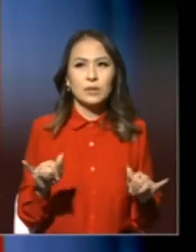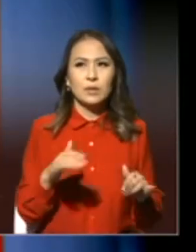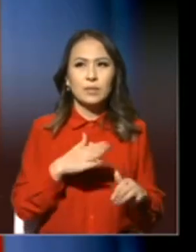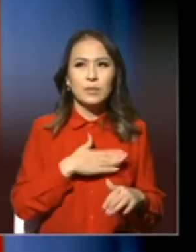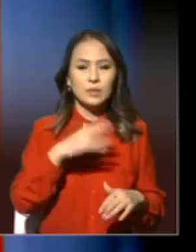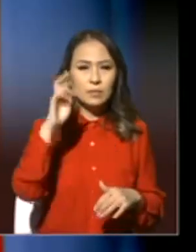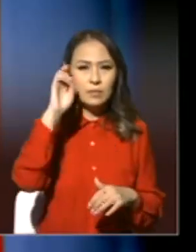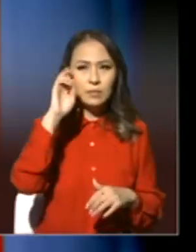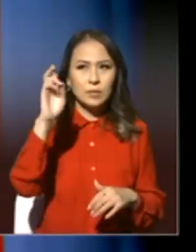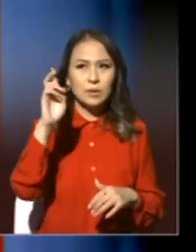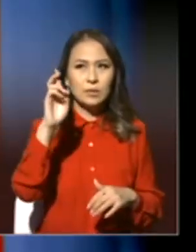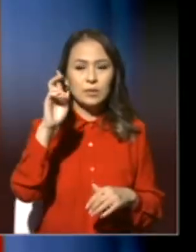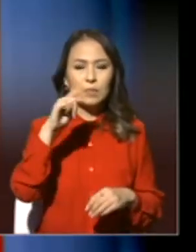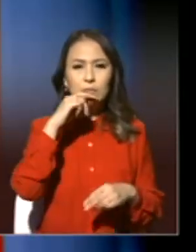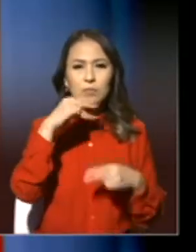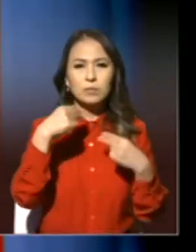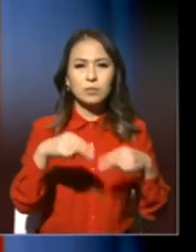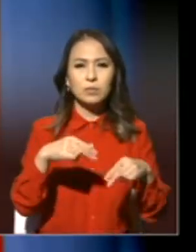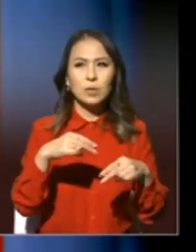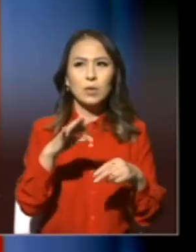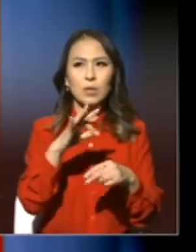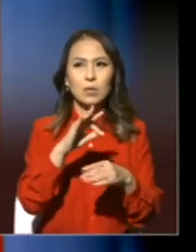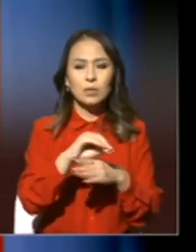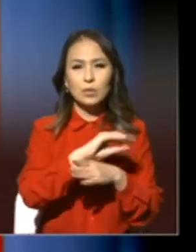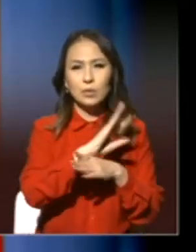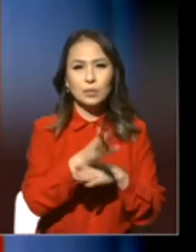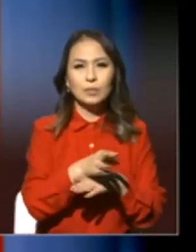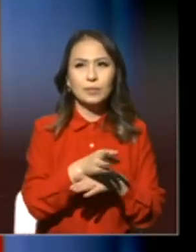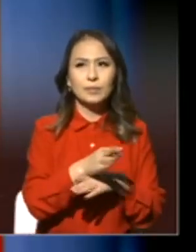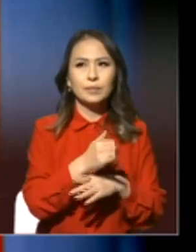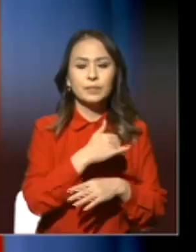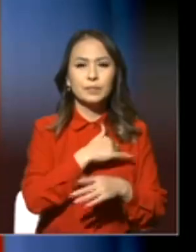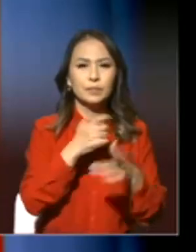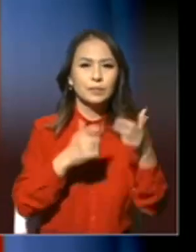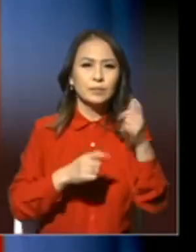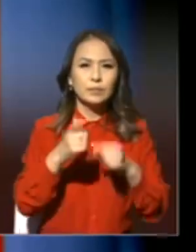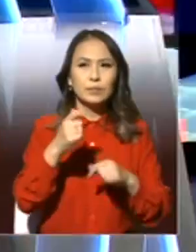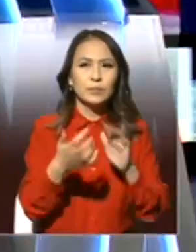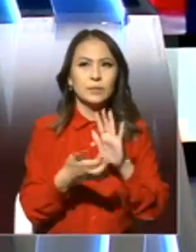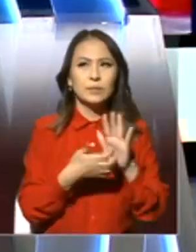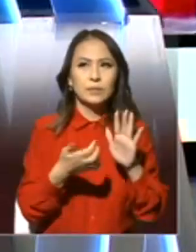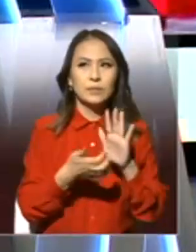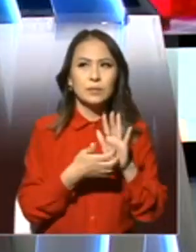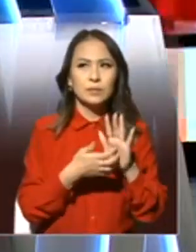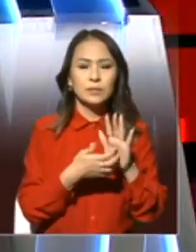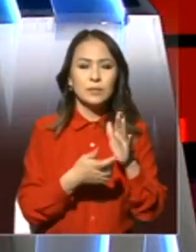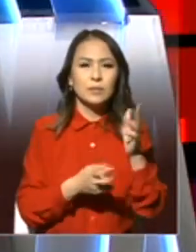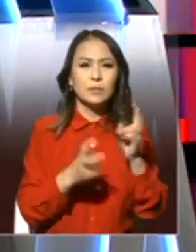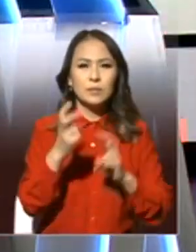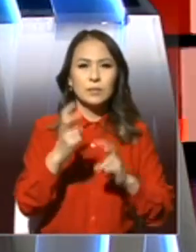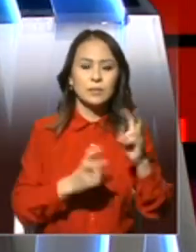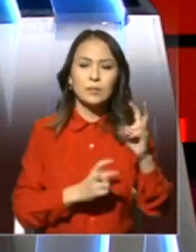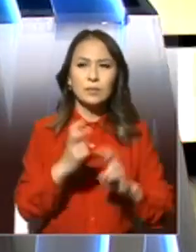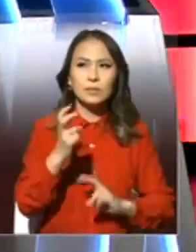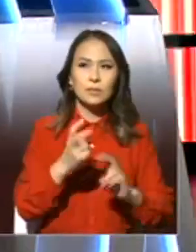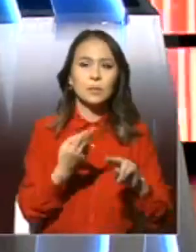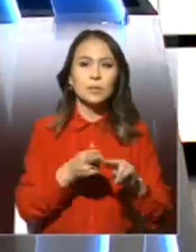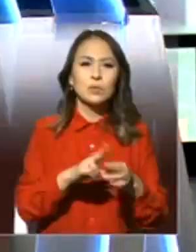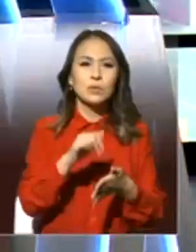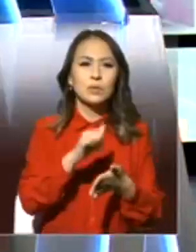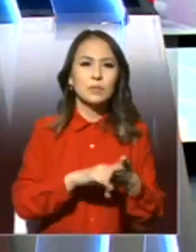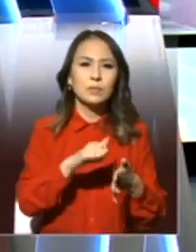мемлекетіміз мынау азық-түлікпен толық қамтуға да, бізде сүт өнімдері жетпейді сүттерге, сүт зауыттарына. Сол